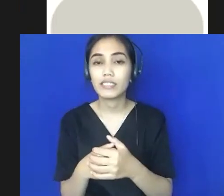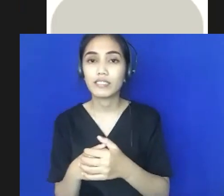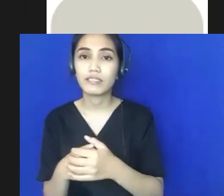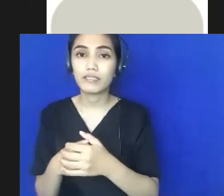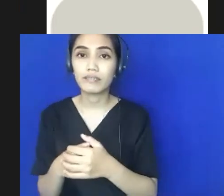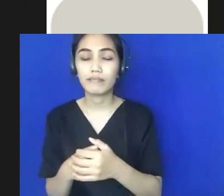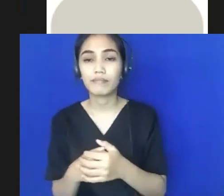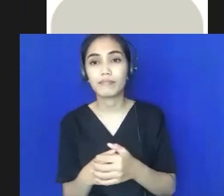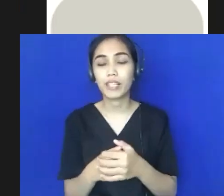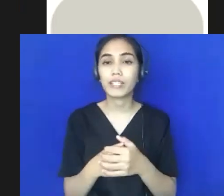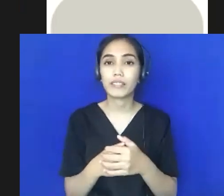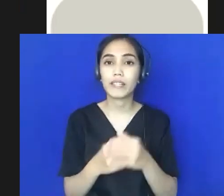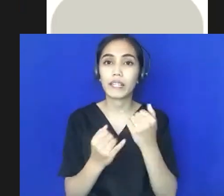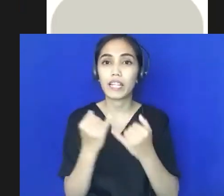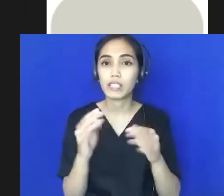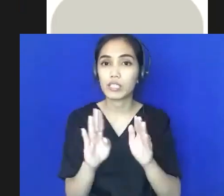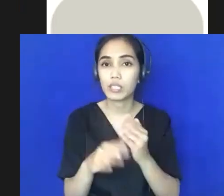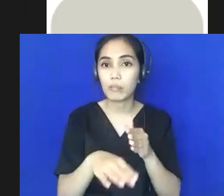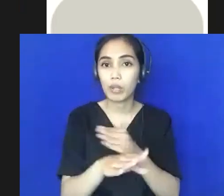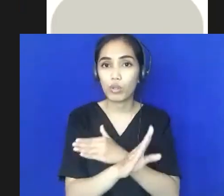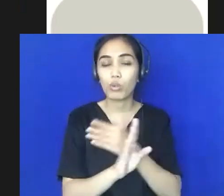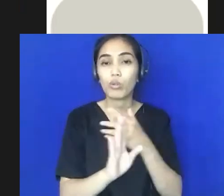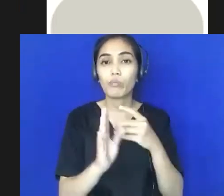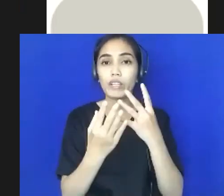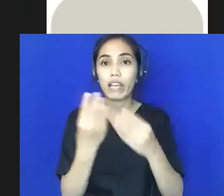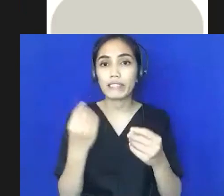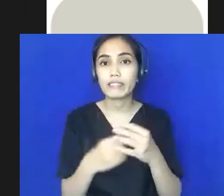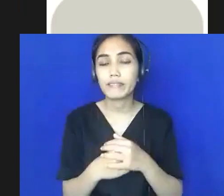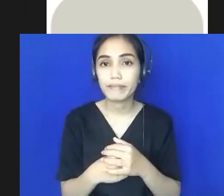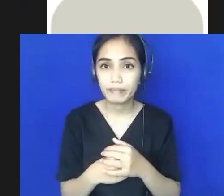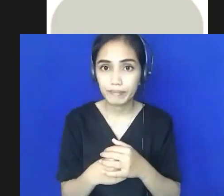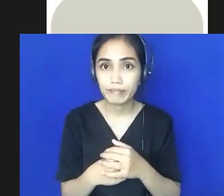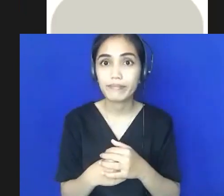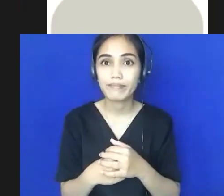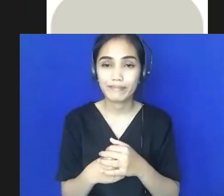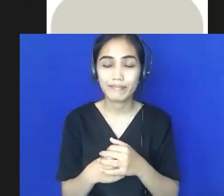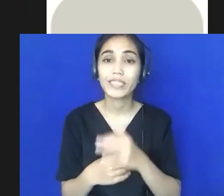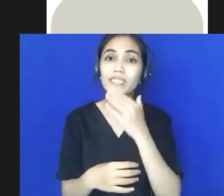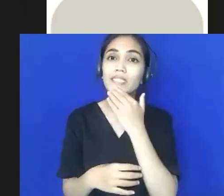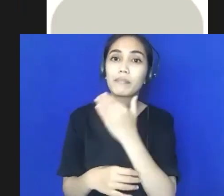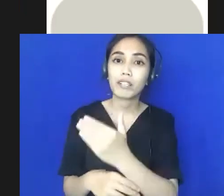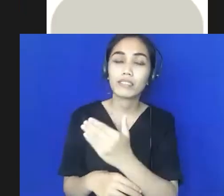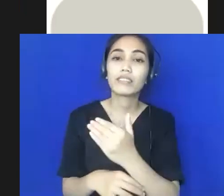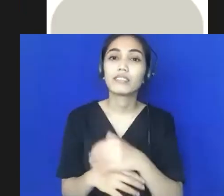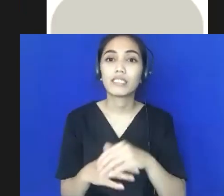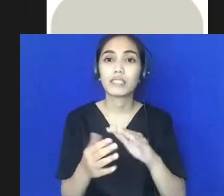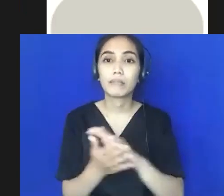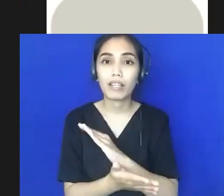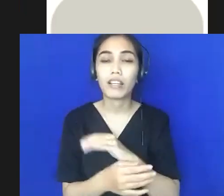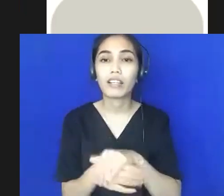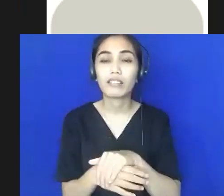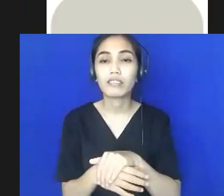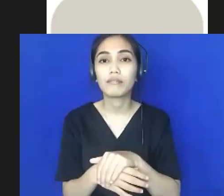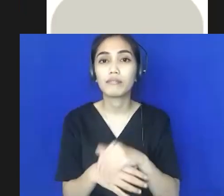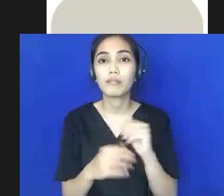kalimat pesan-pesan terakhir sebelum kita mengakhiri sesi ini. Ya. Terima kasih untuk kesempatannya karena saya